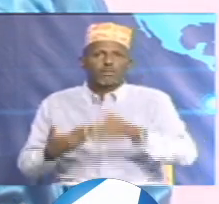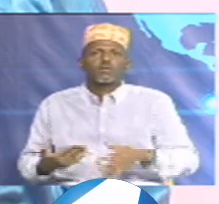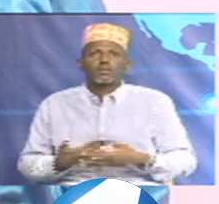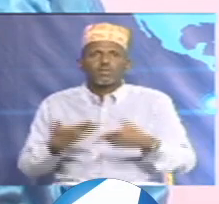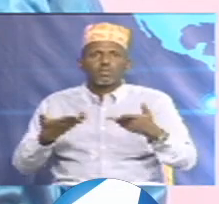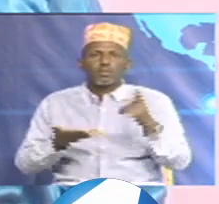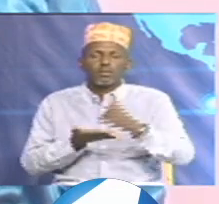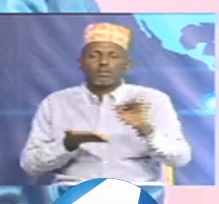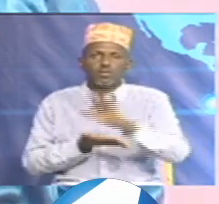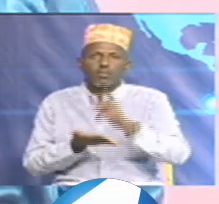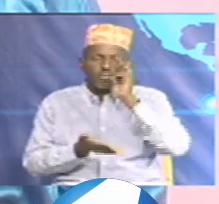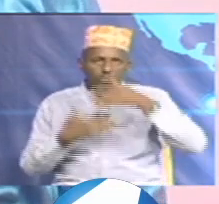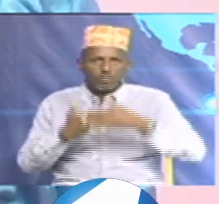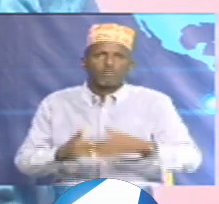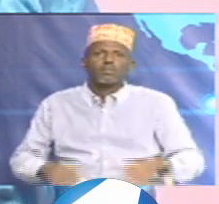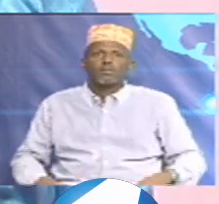dans ces cérémonies